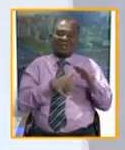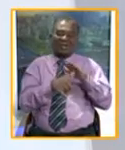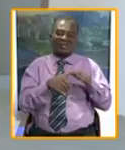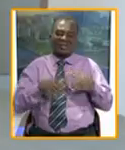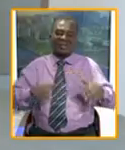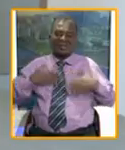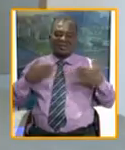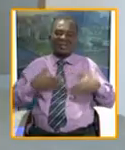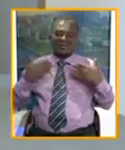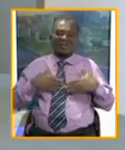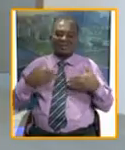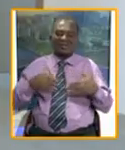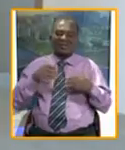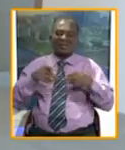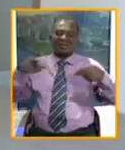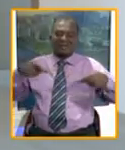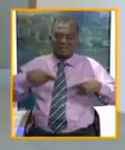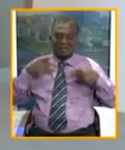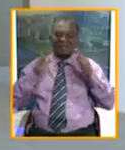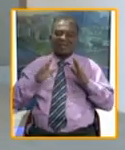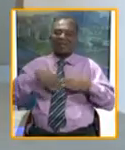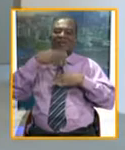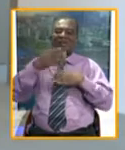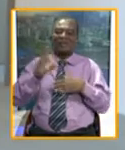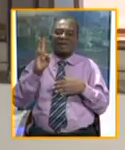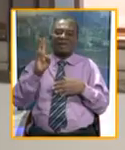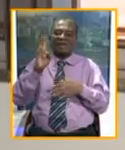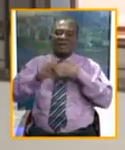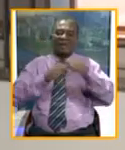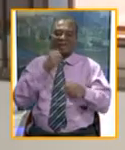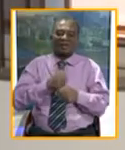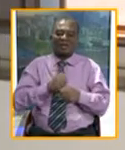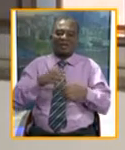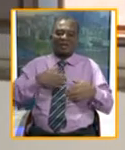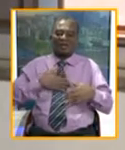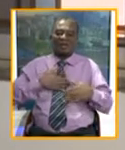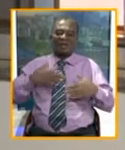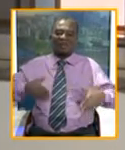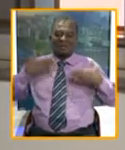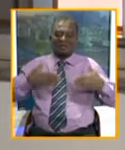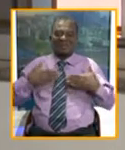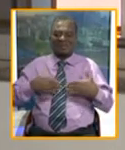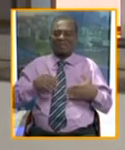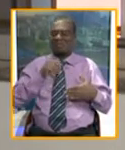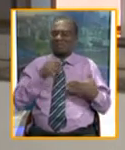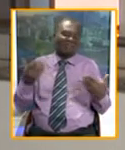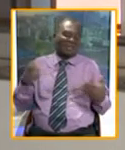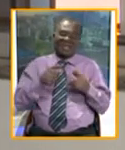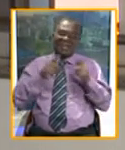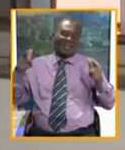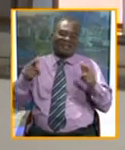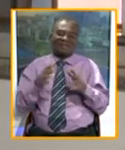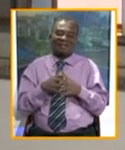et leur émotion d'être propriétaires après 7 ans d'attente. Ma joie, vraiment, elle est indescriptible. Oui,